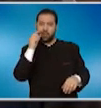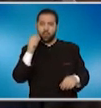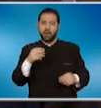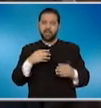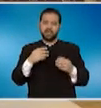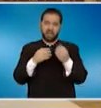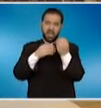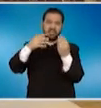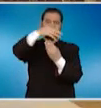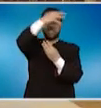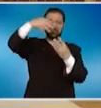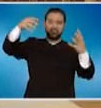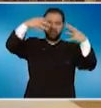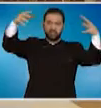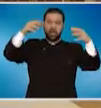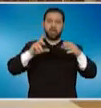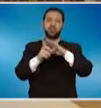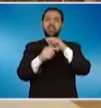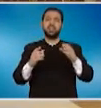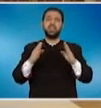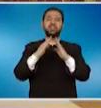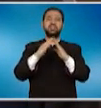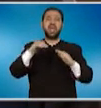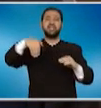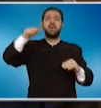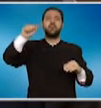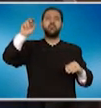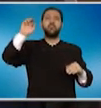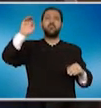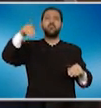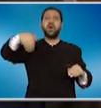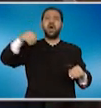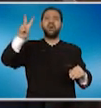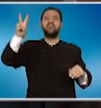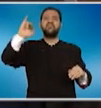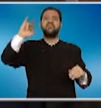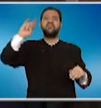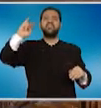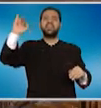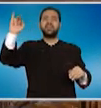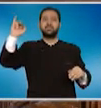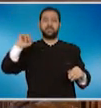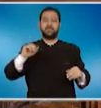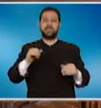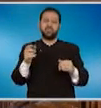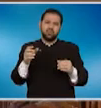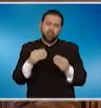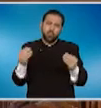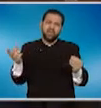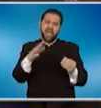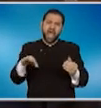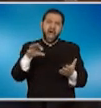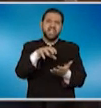Mamrei sau oastele de îngerii care sunt descriși în cartea lui Ezechiel. Așadar, toate